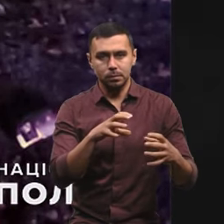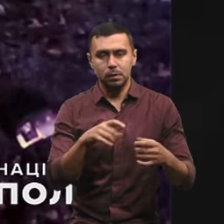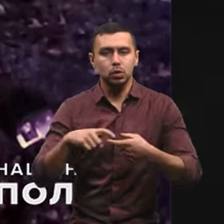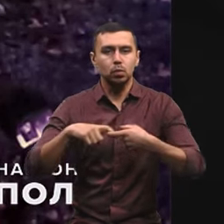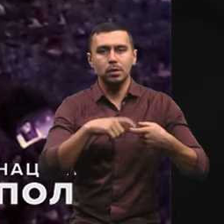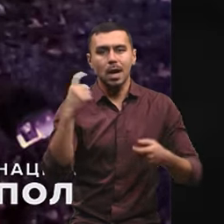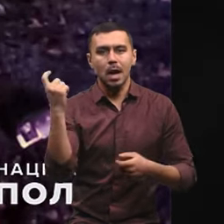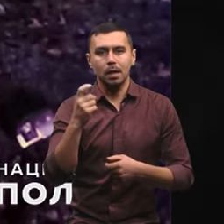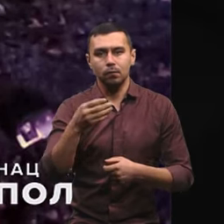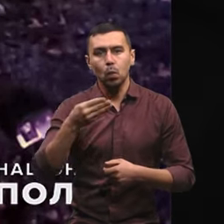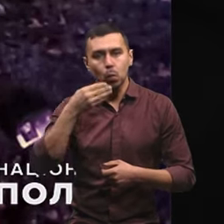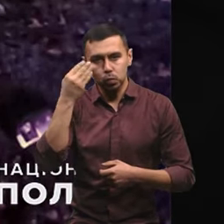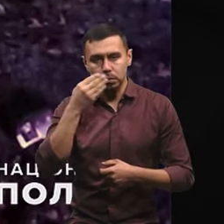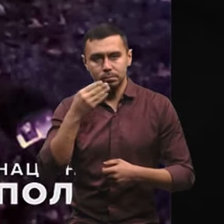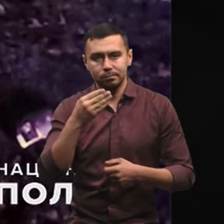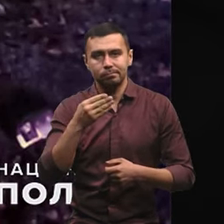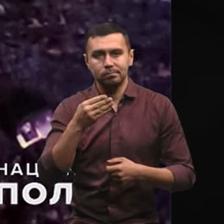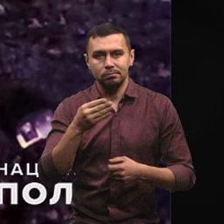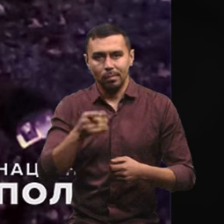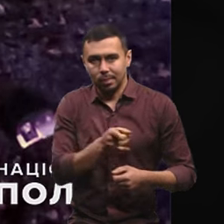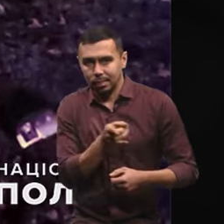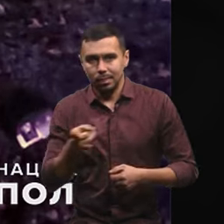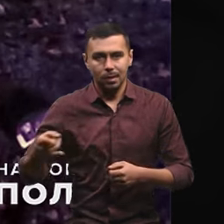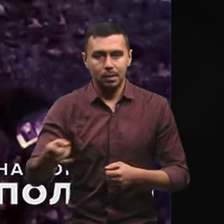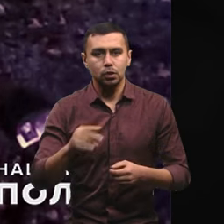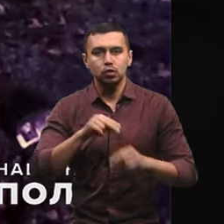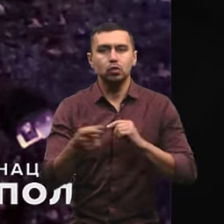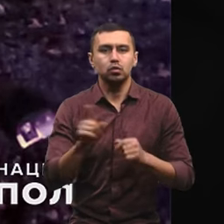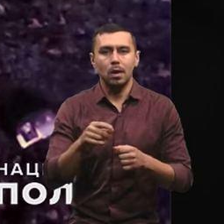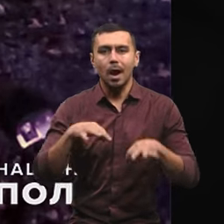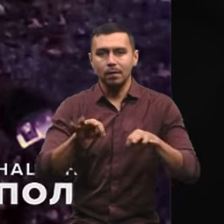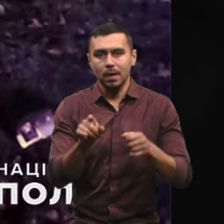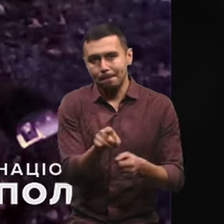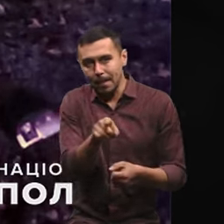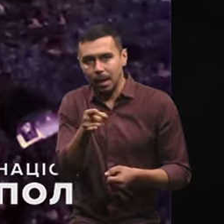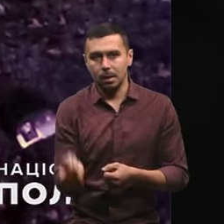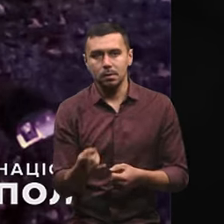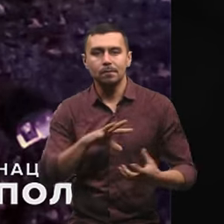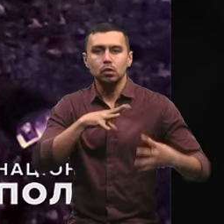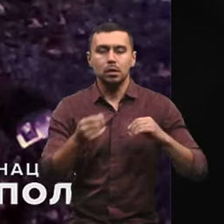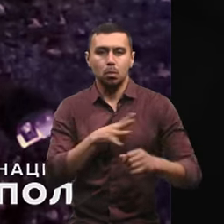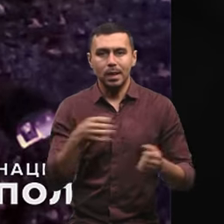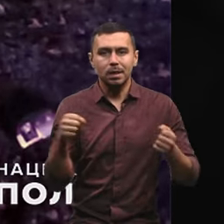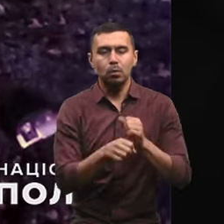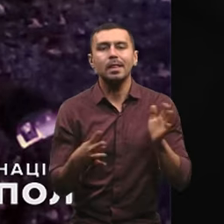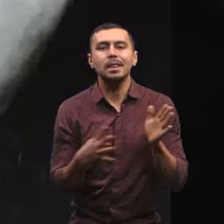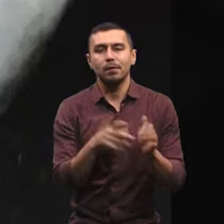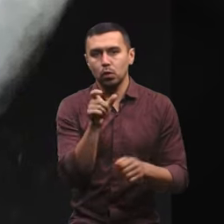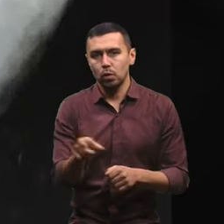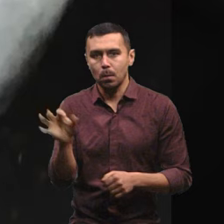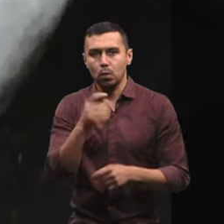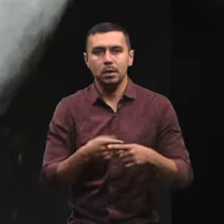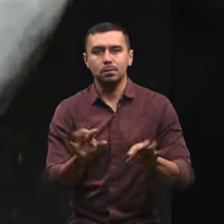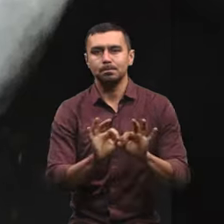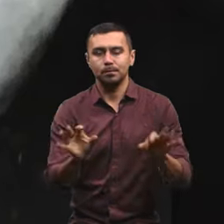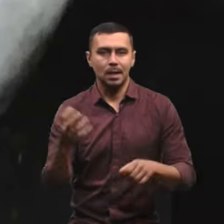сполученням Харків-Ужгород, допустив з'їзд на узбіччя дороги, через що автівка перекинулася. В результаті було травмовано 9 людей. Про це